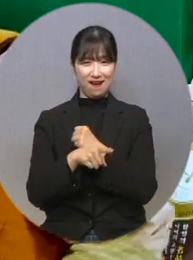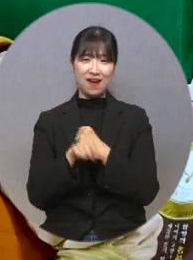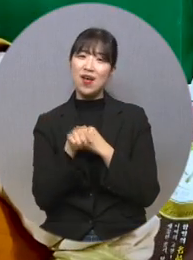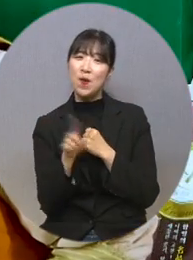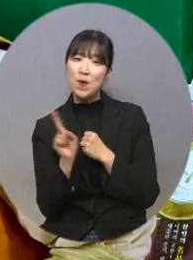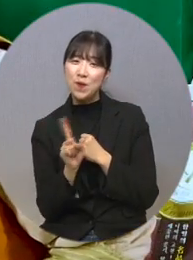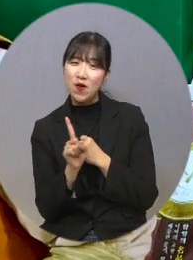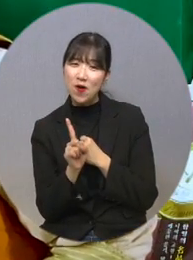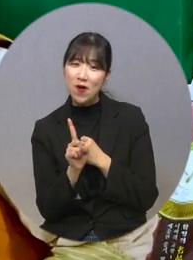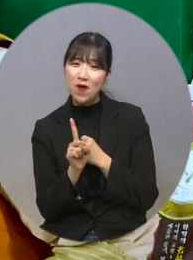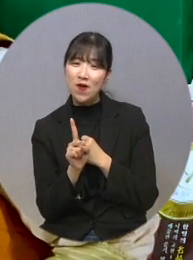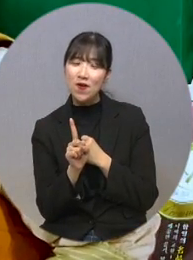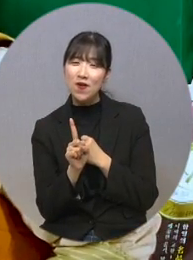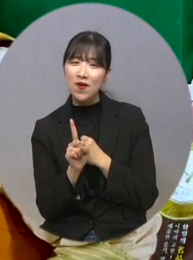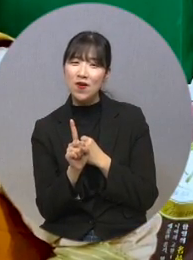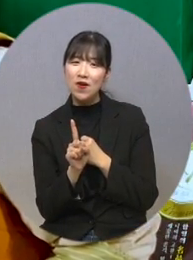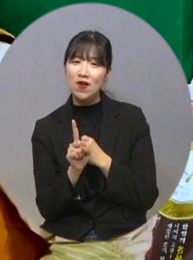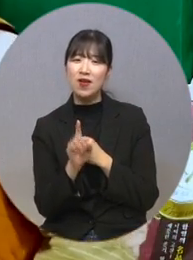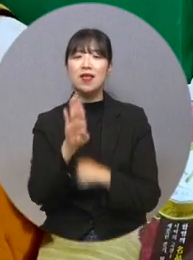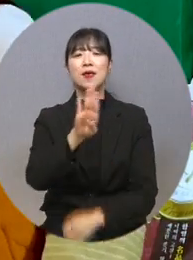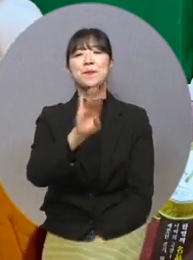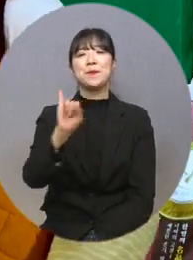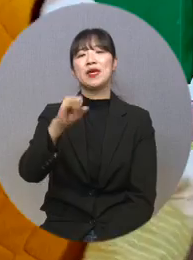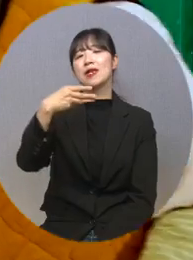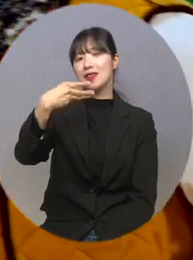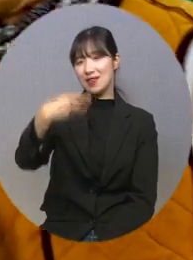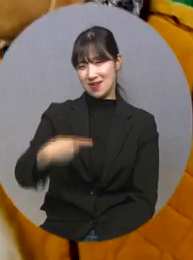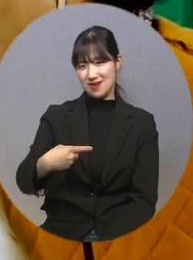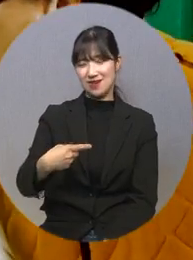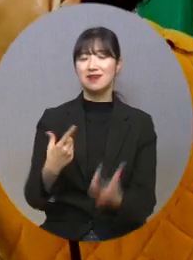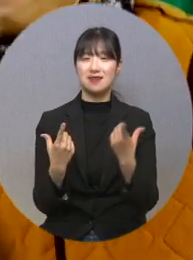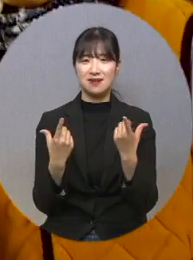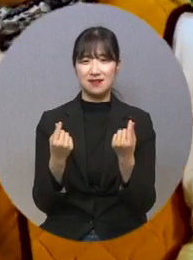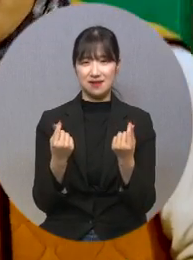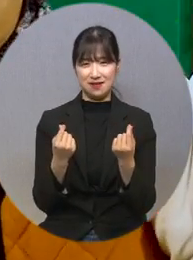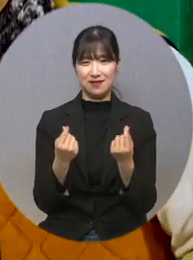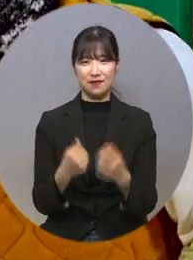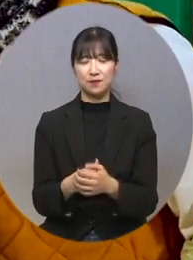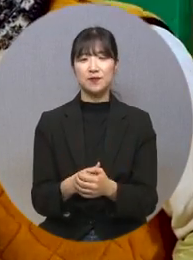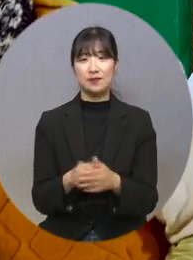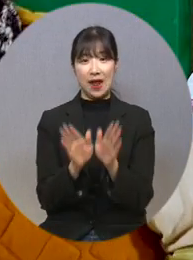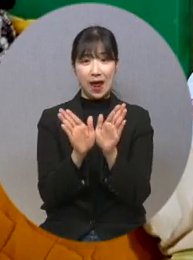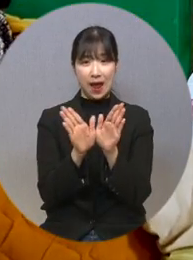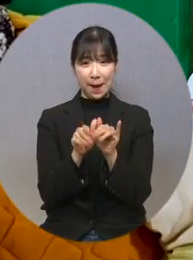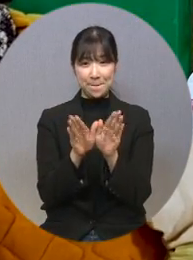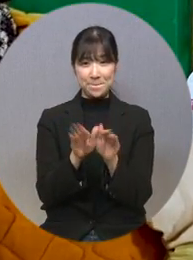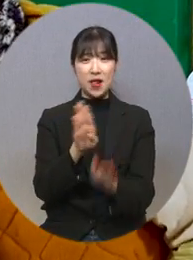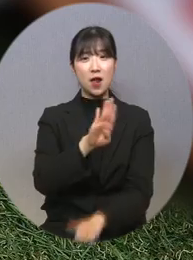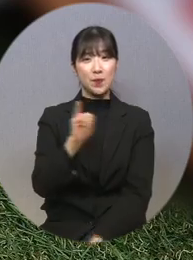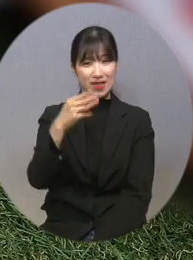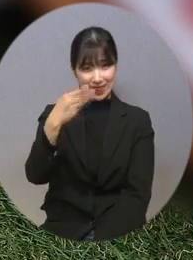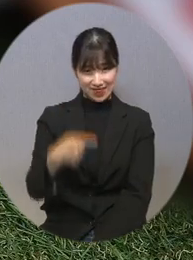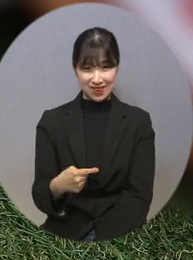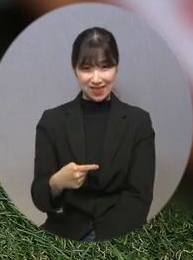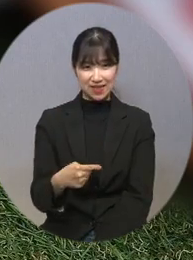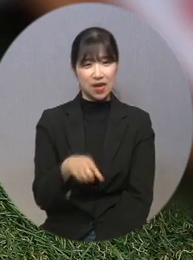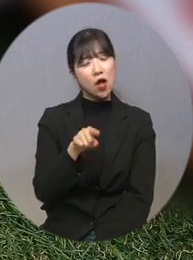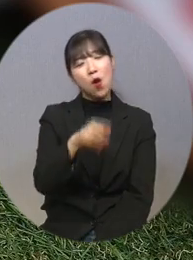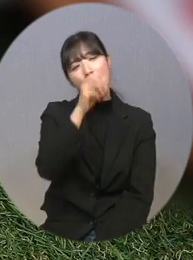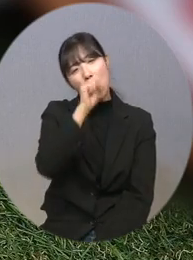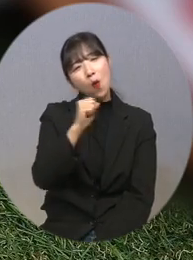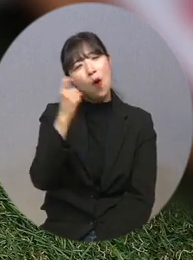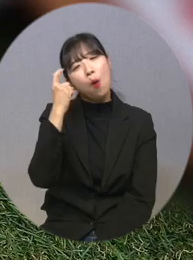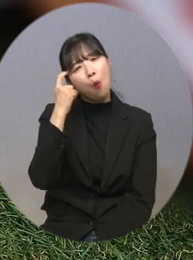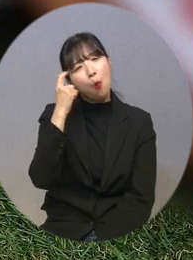뭐죠? 무농약 비트. 비트. 오, 자, 그렇다면 한평의 비트 왜 좋은지